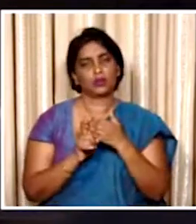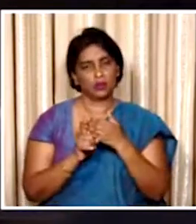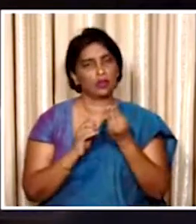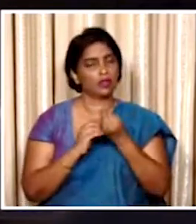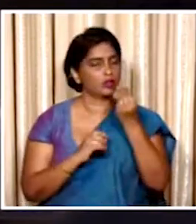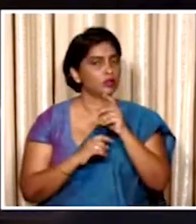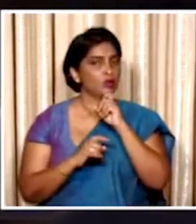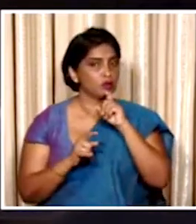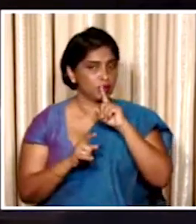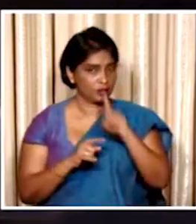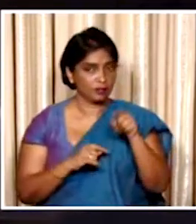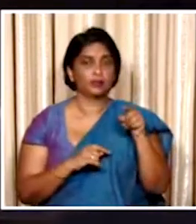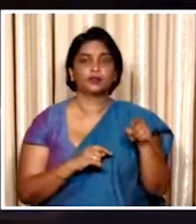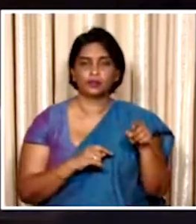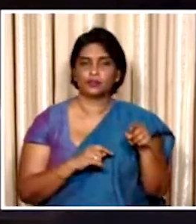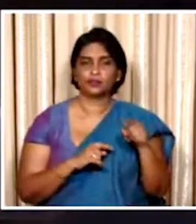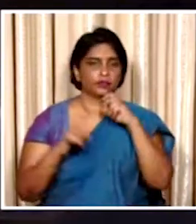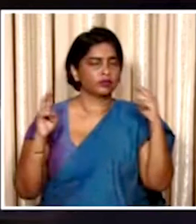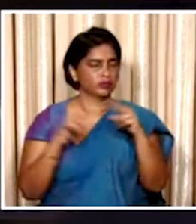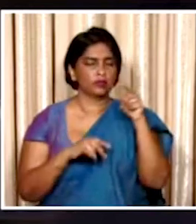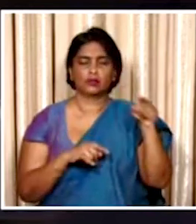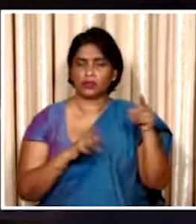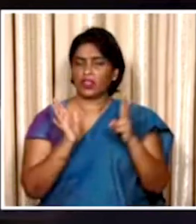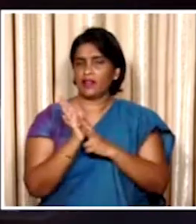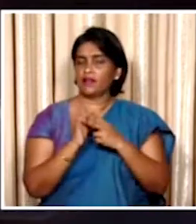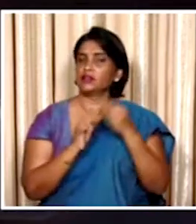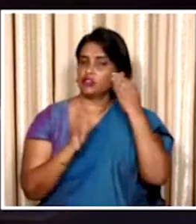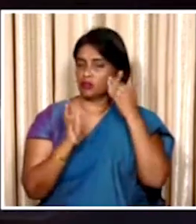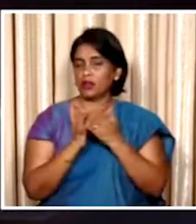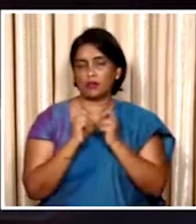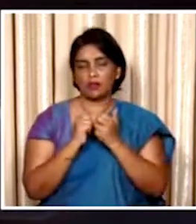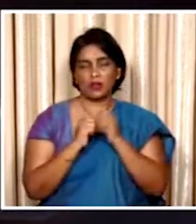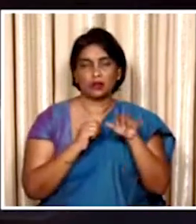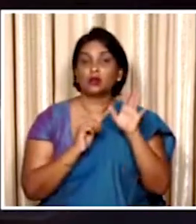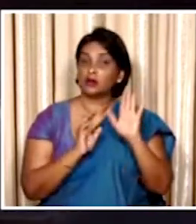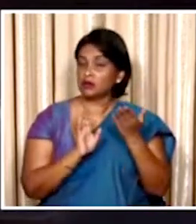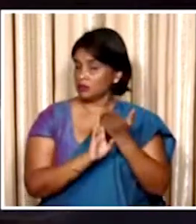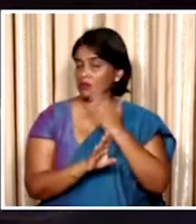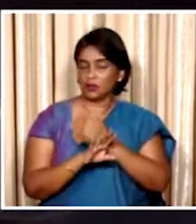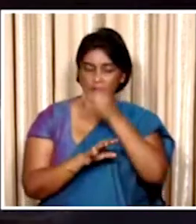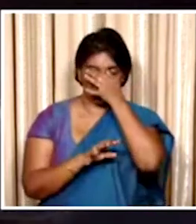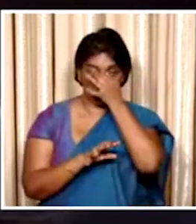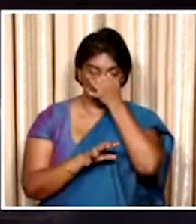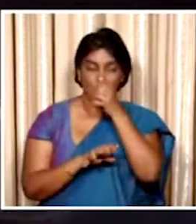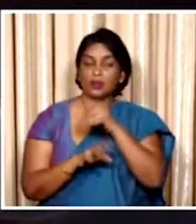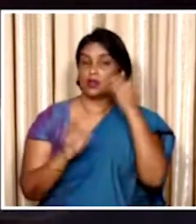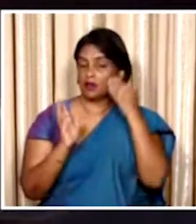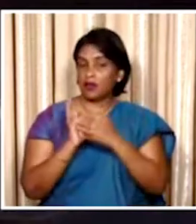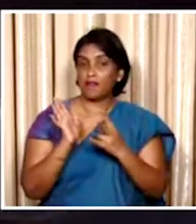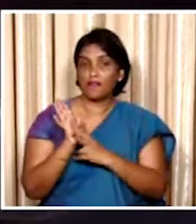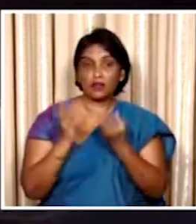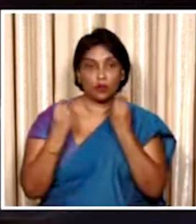දීපු අතුරු නියෝගයත් එක්ක ශ්‍රේෂ්ඨාධිකරණයේ ඒ පුරප්පාඩු පිළිබඳව ගැටලුවක් තියෙනවා. හැබැයි ඊට කලින් මේ